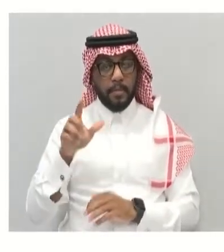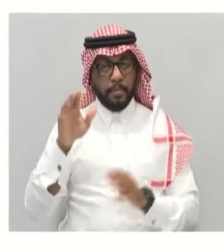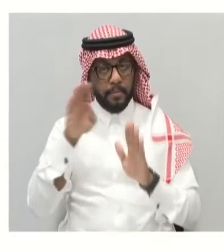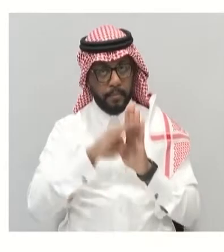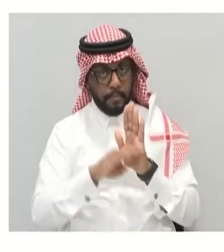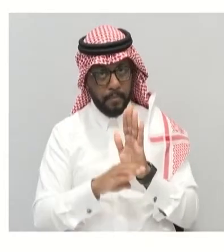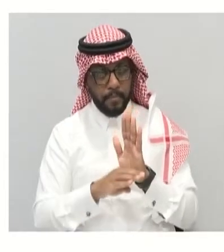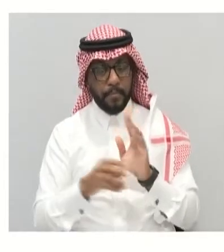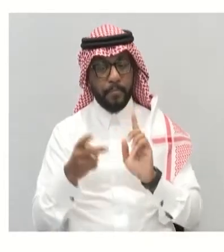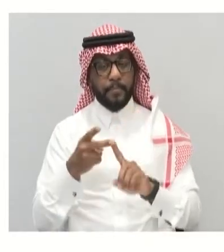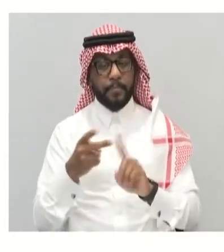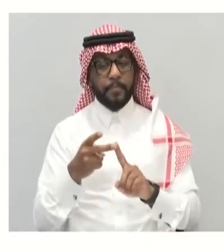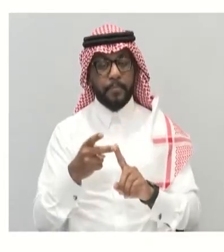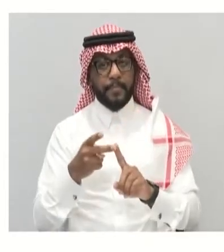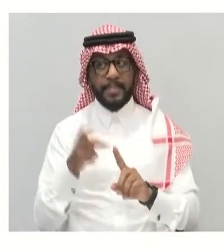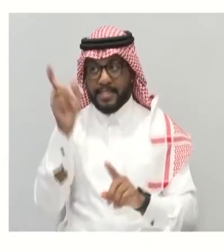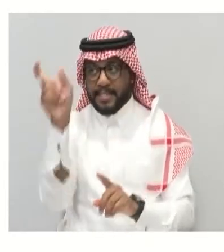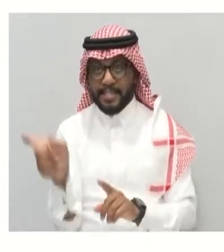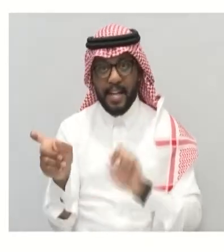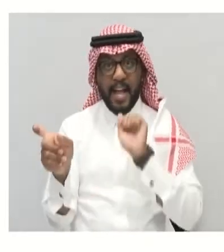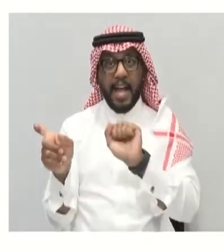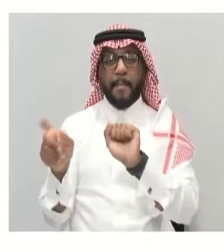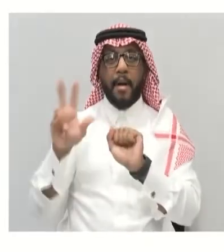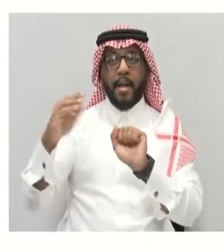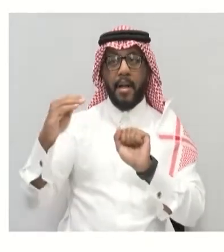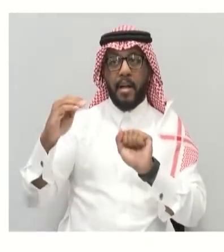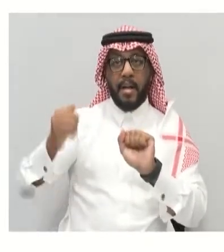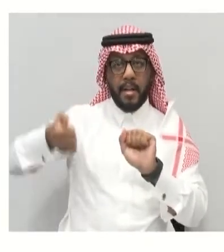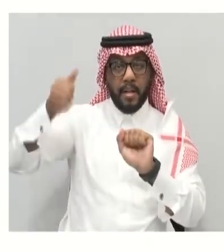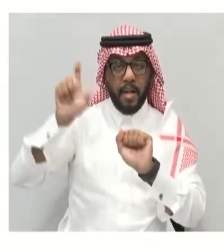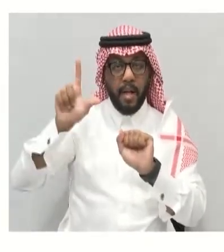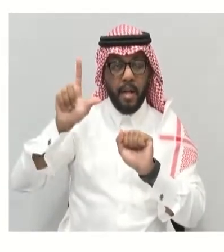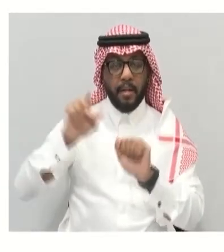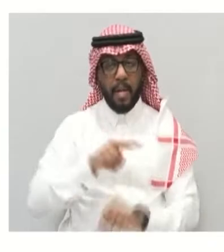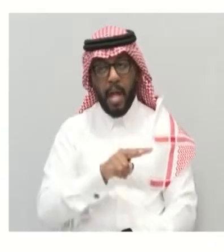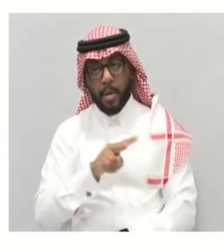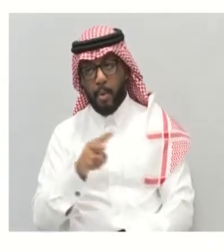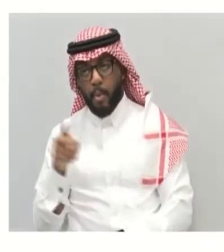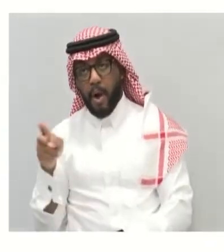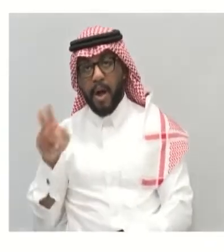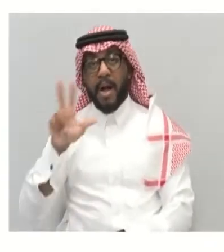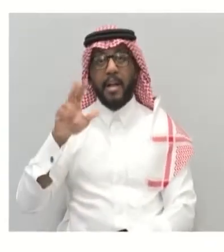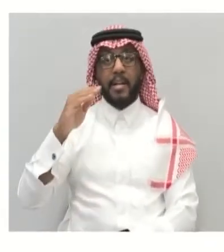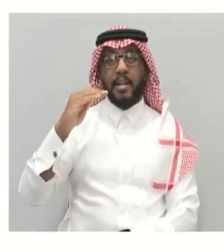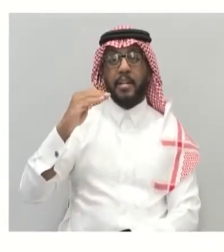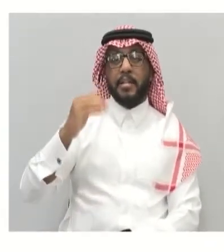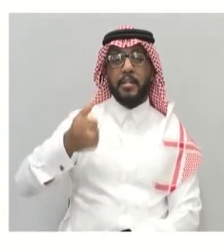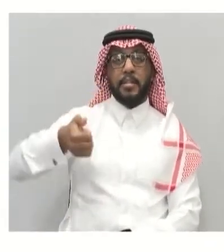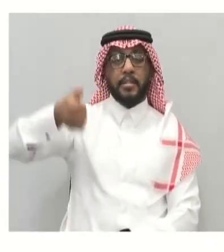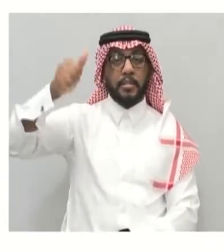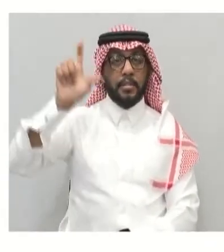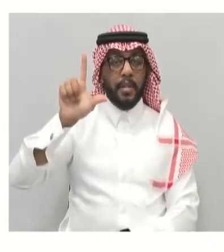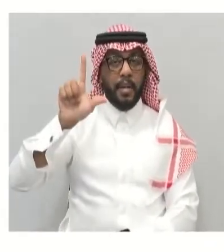الحال وكذلك انواع الحال ثم فيما توافق